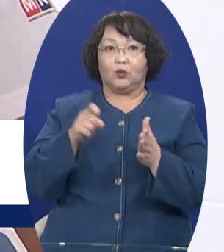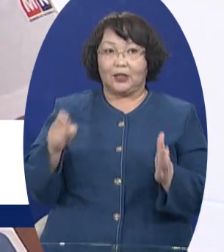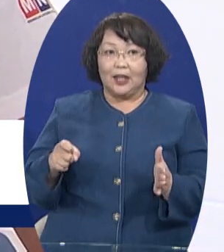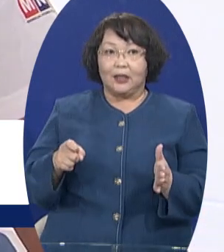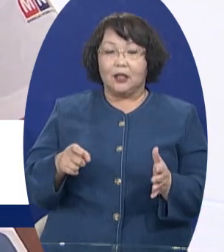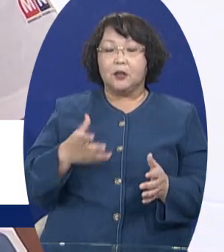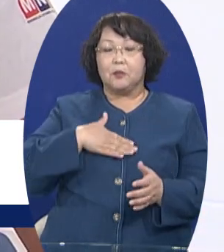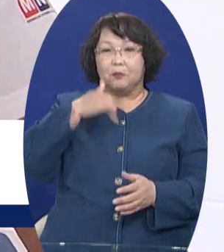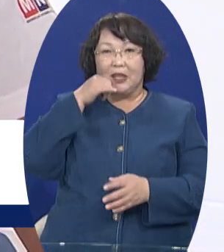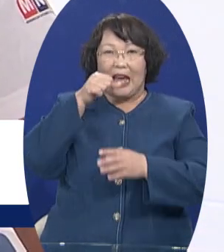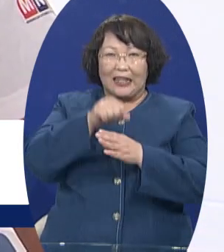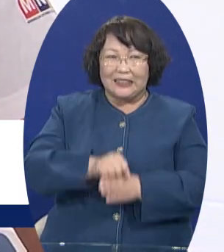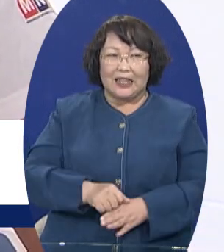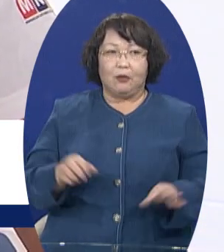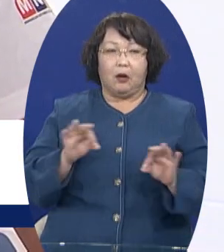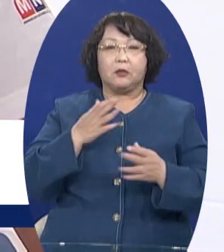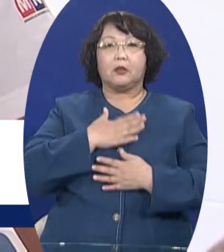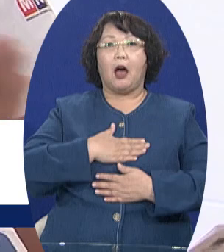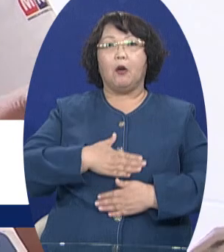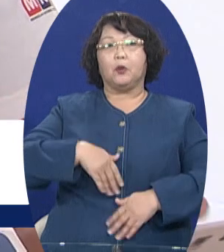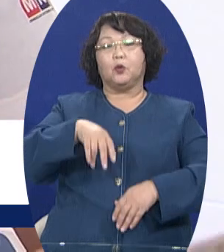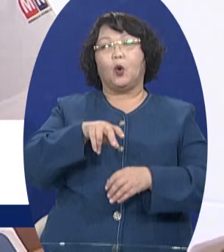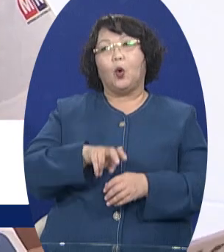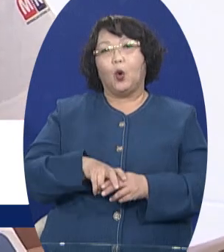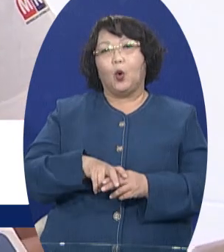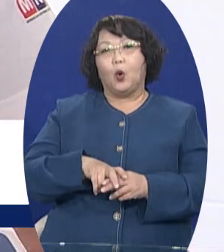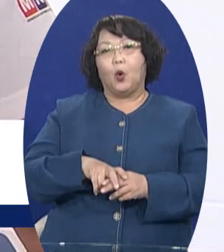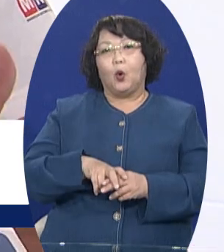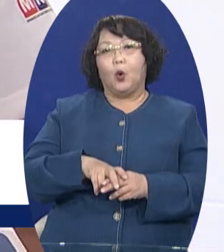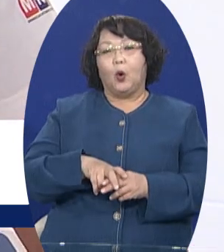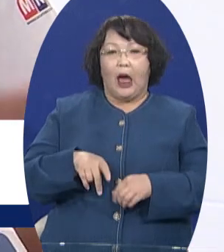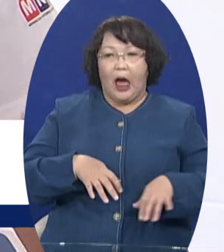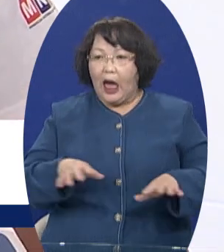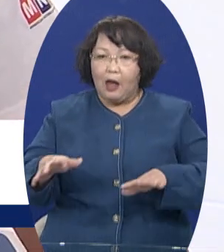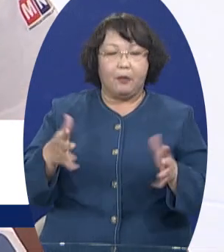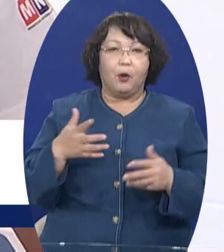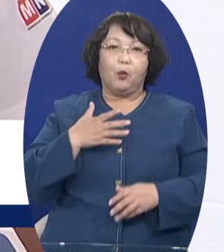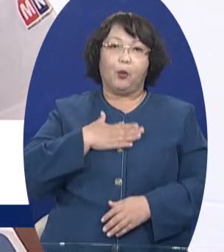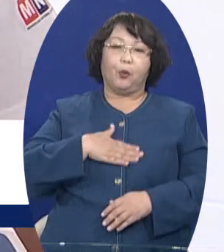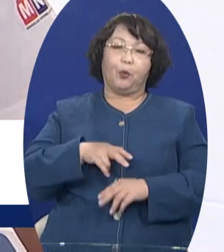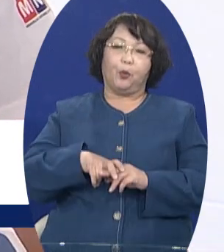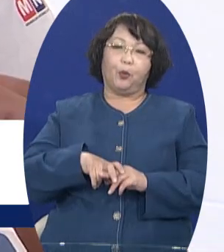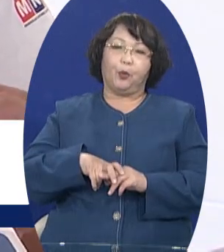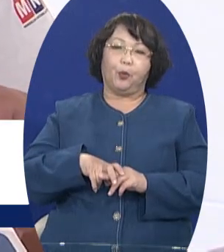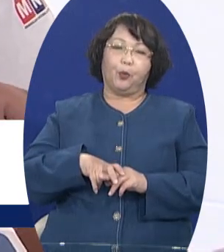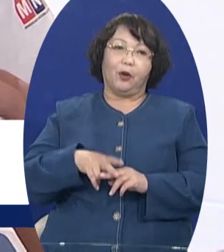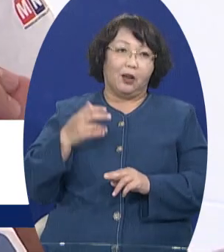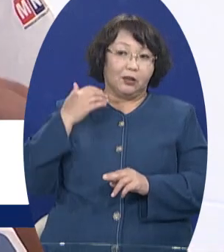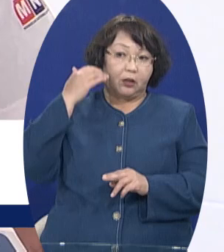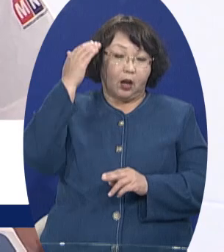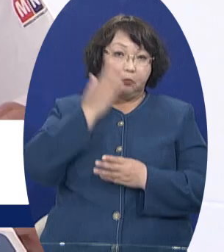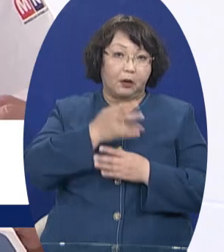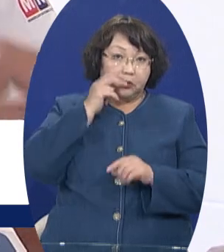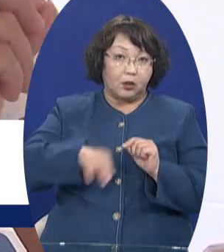одоо ачаалал аваагүй байжгаад 50 суулжгаад яг одоо даралтыг зөв үүснэ. Тэгээ өдрийн 3